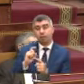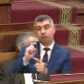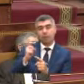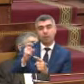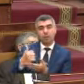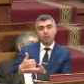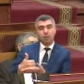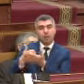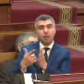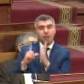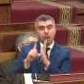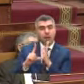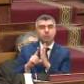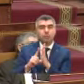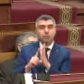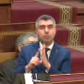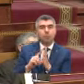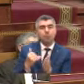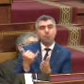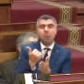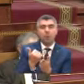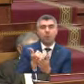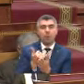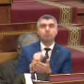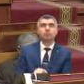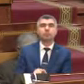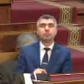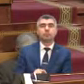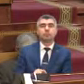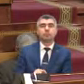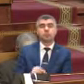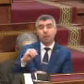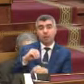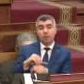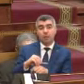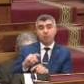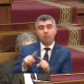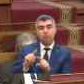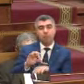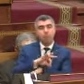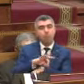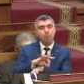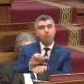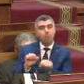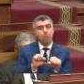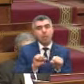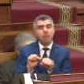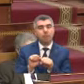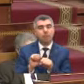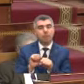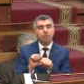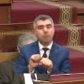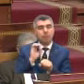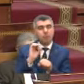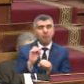ديالو بالقانونية كنطالبوا، وكذلك الإدارية، ولما لا السيد الوزير إدماجهم في سلك الوظيفة العمومية أو سلك آخر، علاش